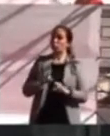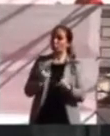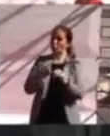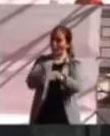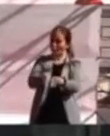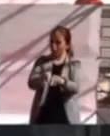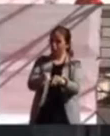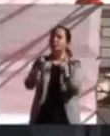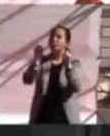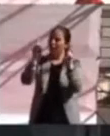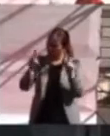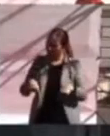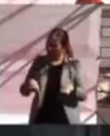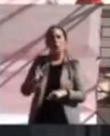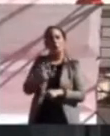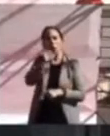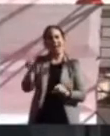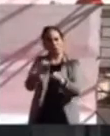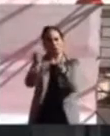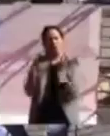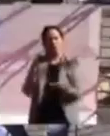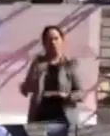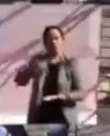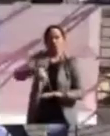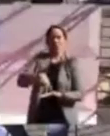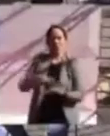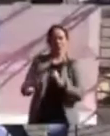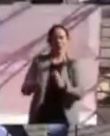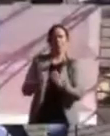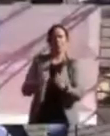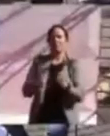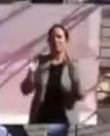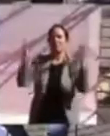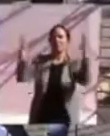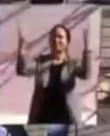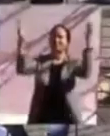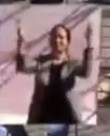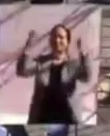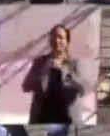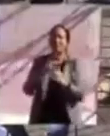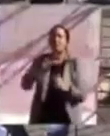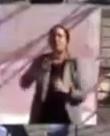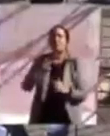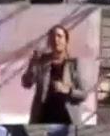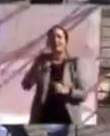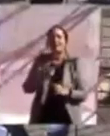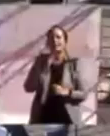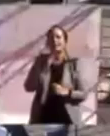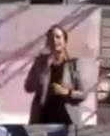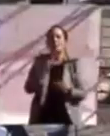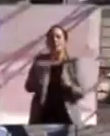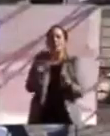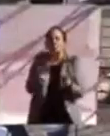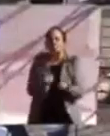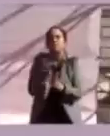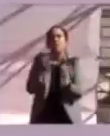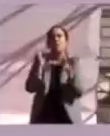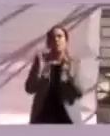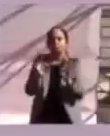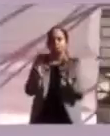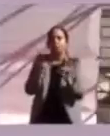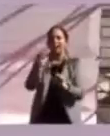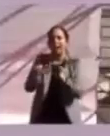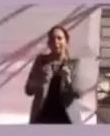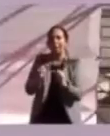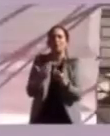concetto perché noi vogliamo davvero produrre un cambiamento sostanziale in forester assurdo